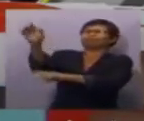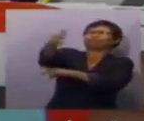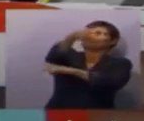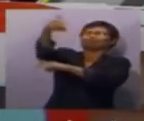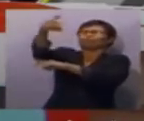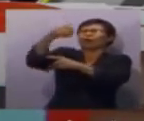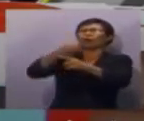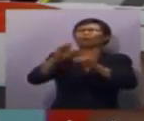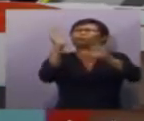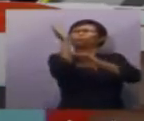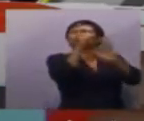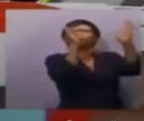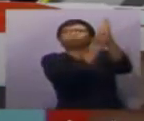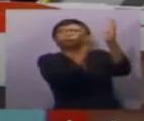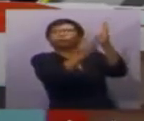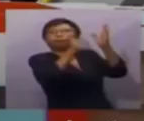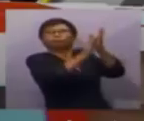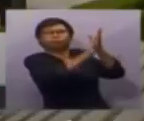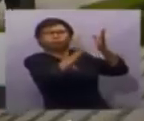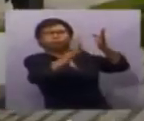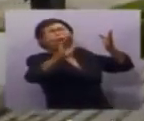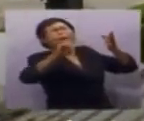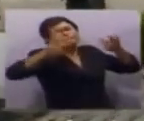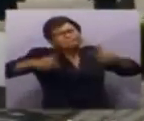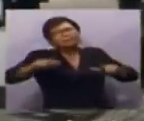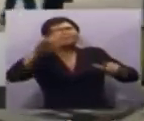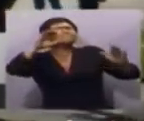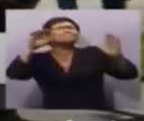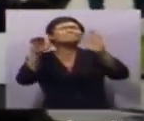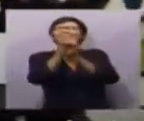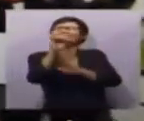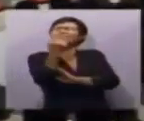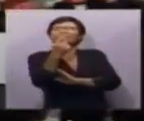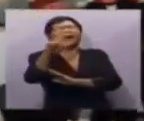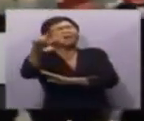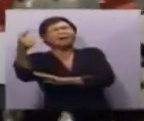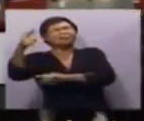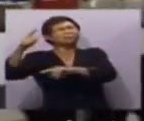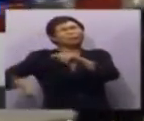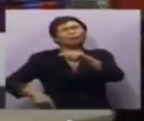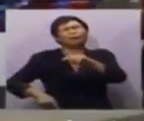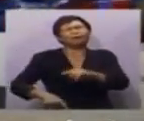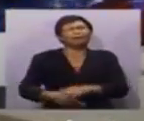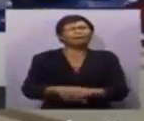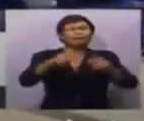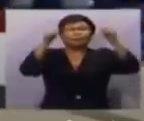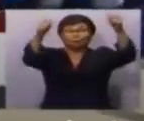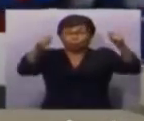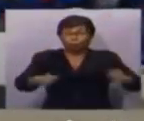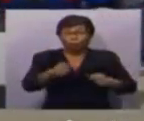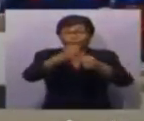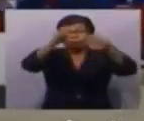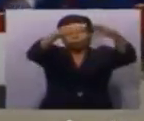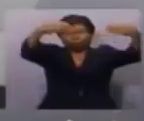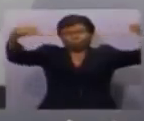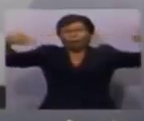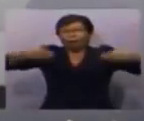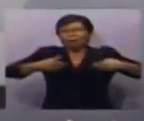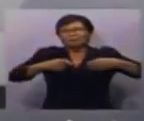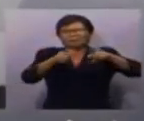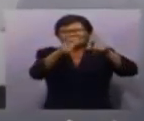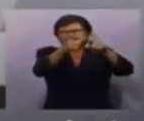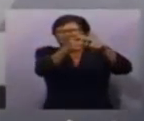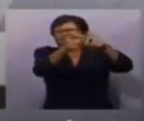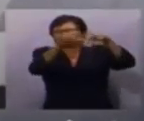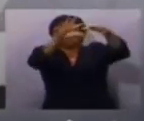dikibar atau ditampal. Manakala poster atau banner yang mengandungi perkara